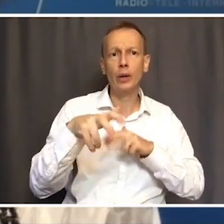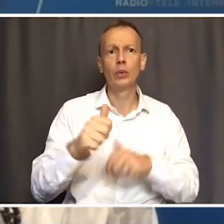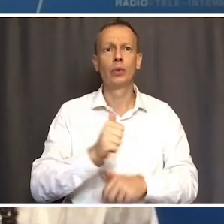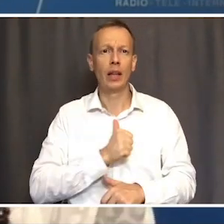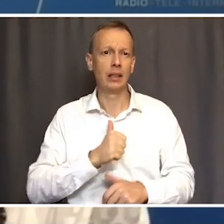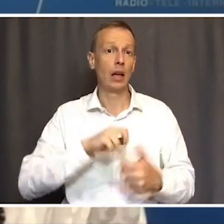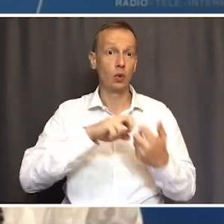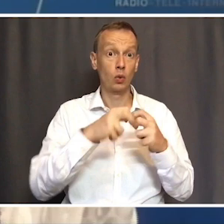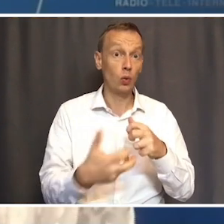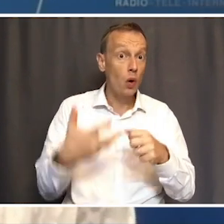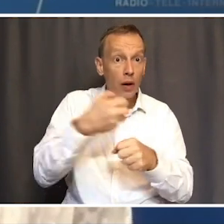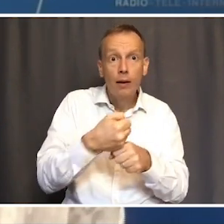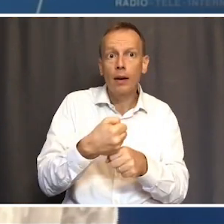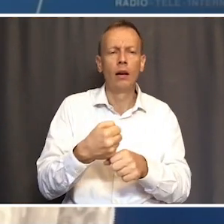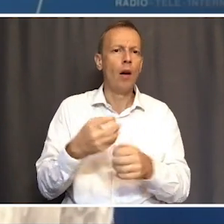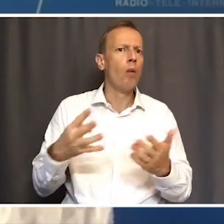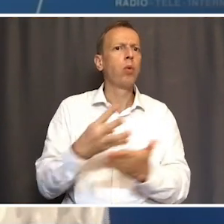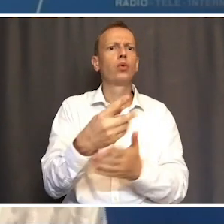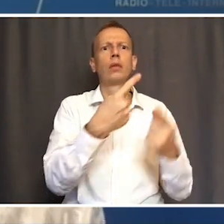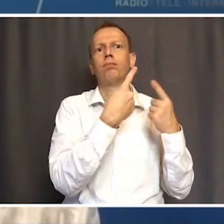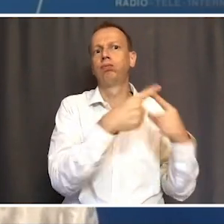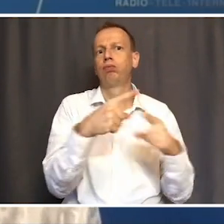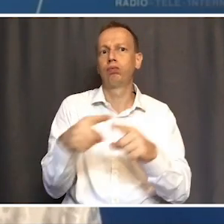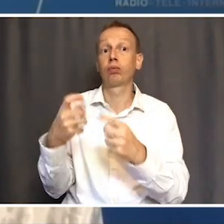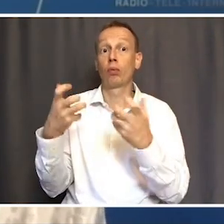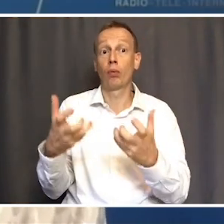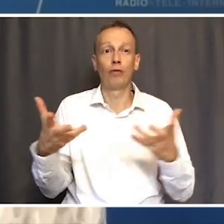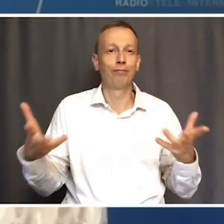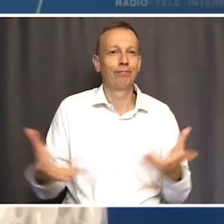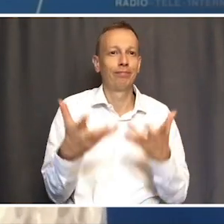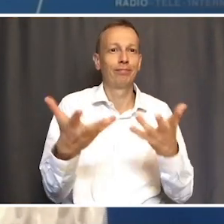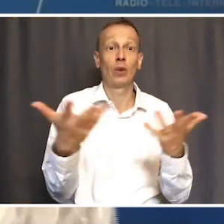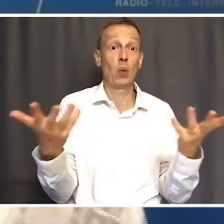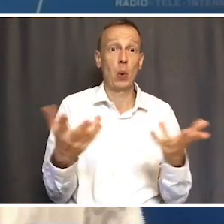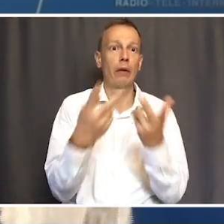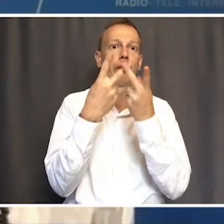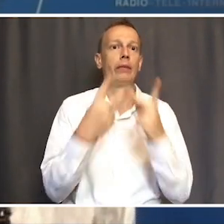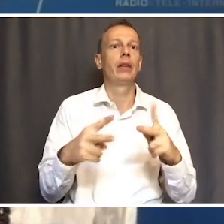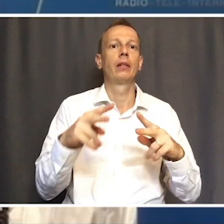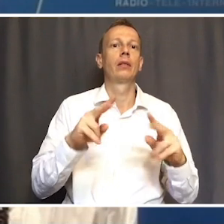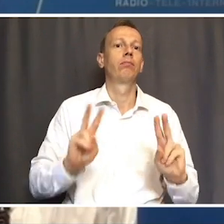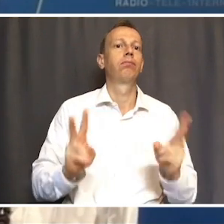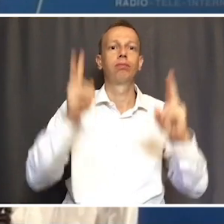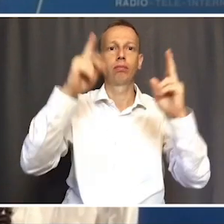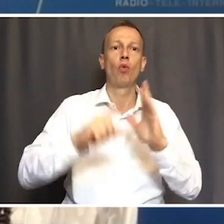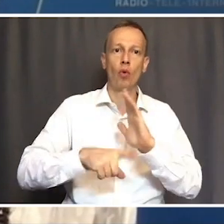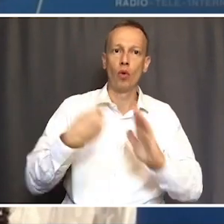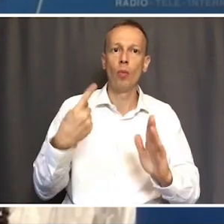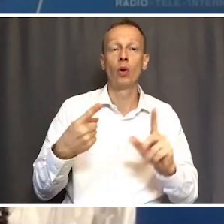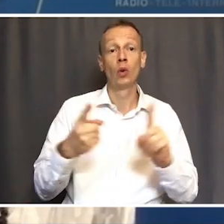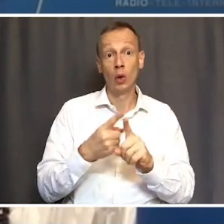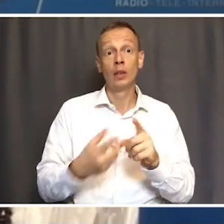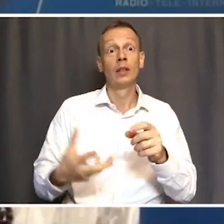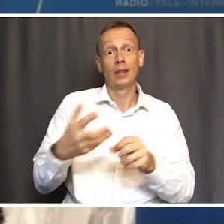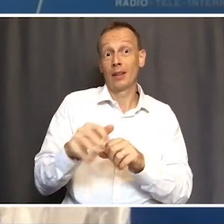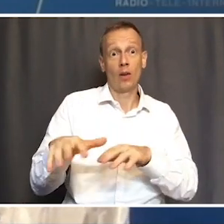la pêche, de l'agriculture, de l'artisanat. Voilà, bien des projets pour redonner vraiment une dynamique à